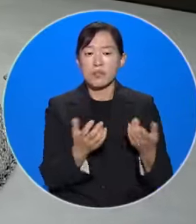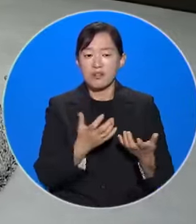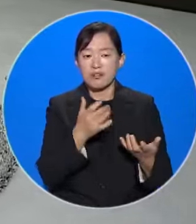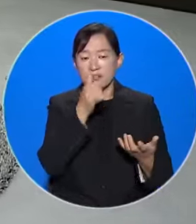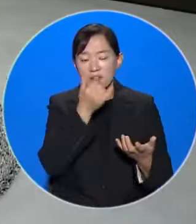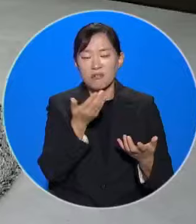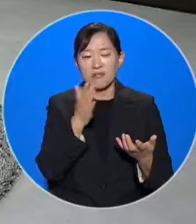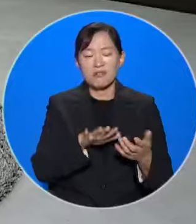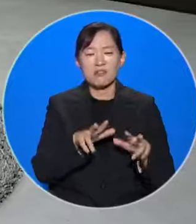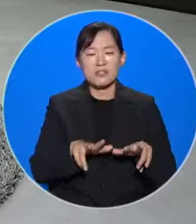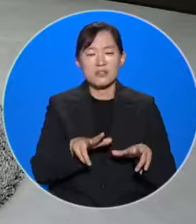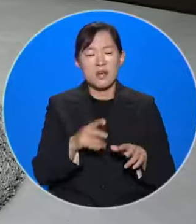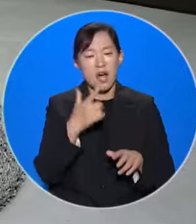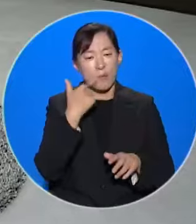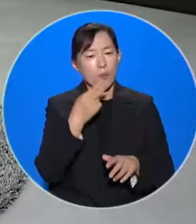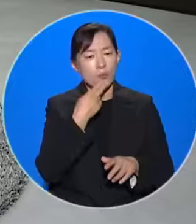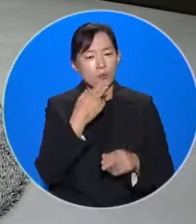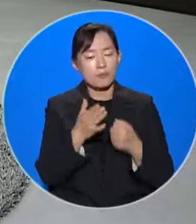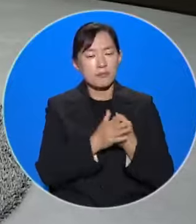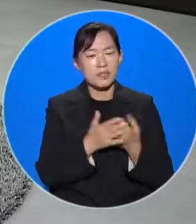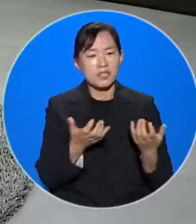여러 가지 어렵겠어요. 그러면. 네.